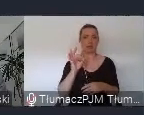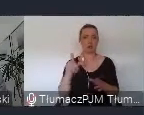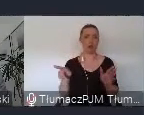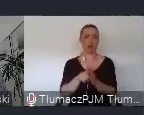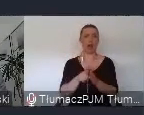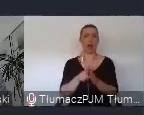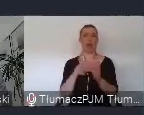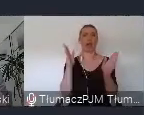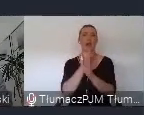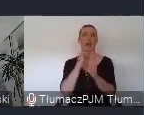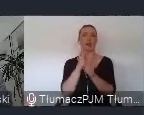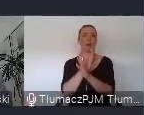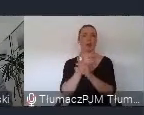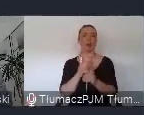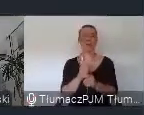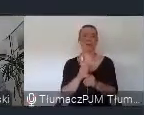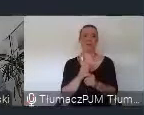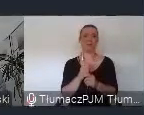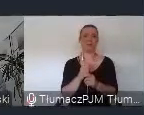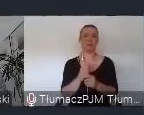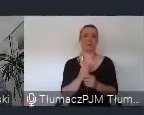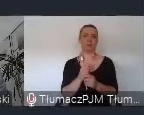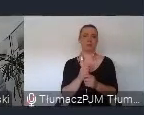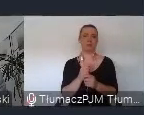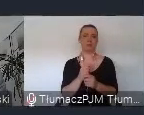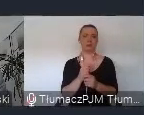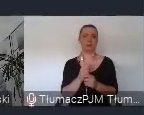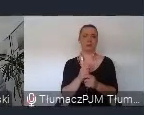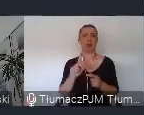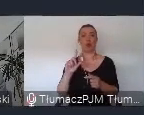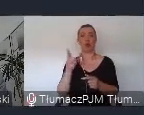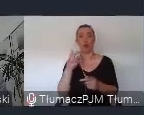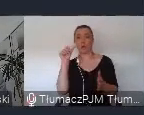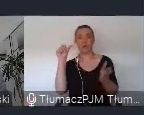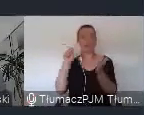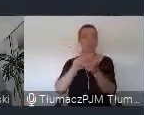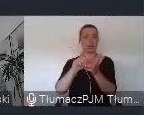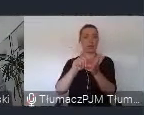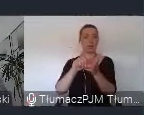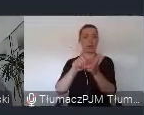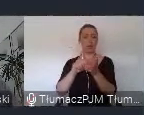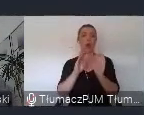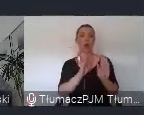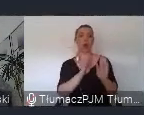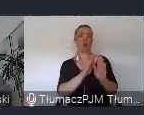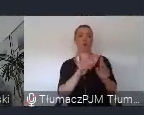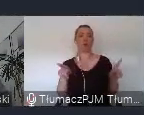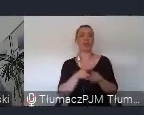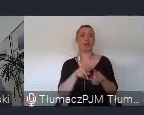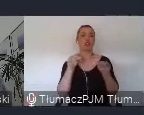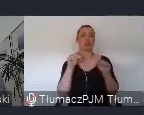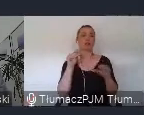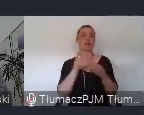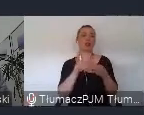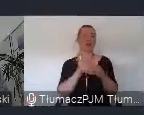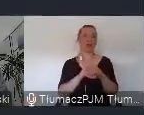krótko mówiąc inaczej, zerowy poziom emisji, neutralność klimatyczna. No i drugi cel bardzo istotny to jest ochrona i zachowanie poprawy kapitału naturalnego